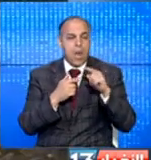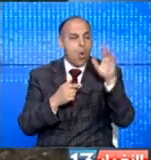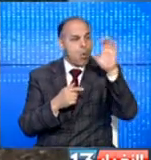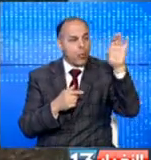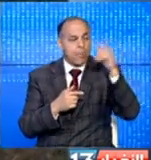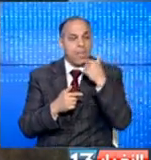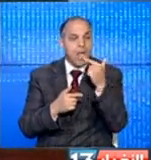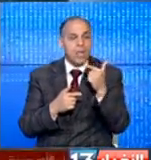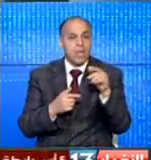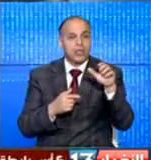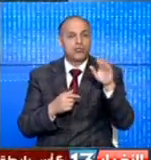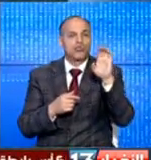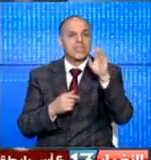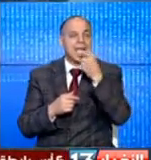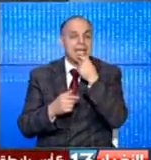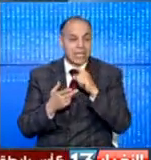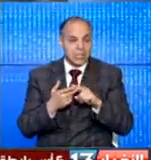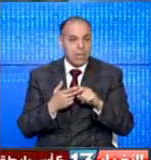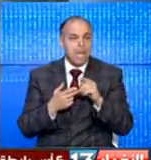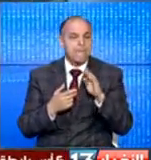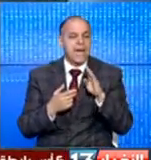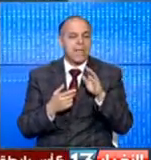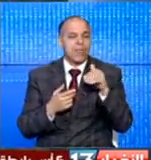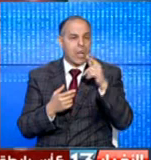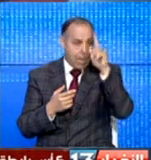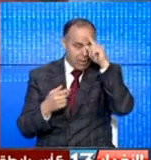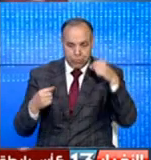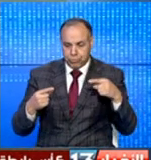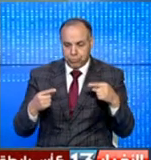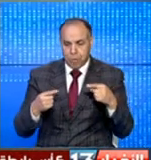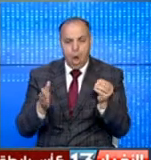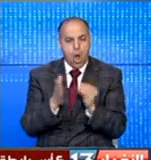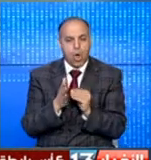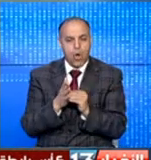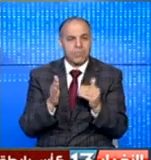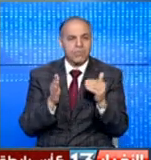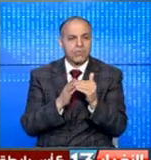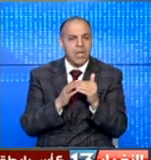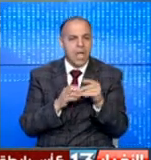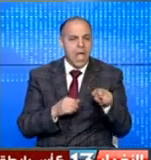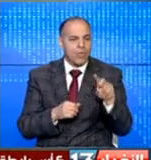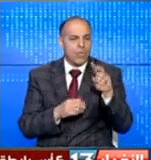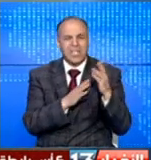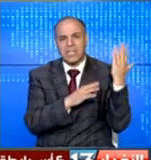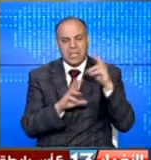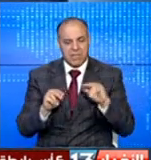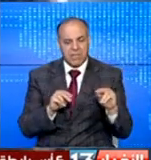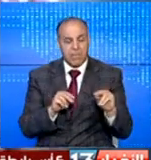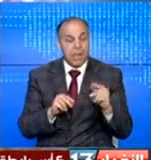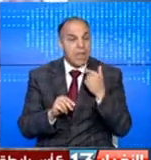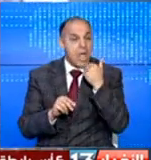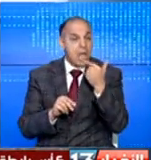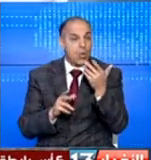الأوروبية ليستضيف تشيلسي الإنجليزي بايرن ميونخ الألمانية في تكرار لنهائي 2012، في